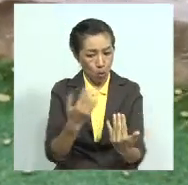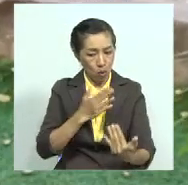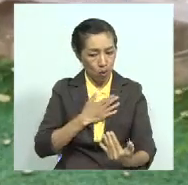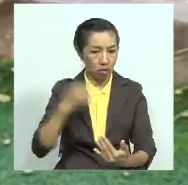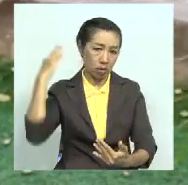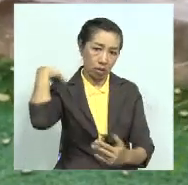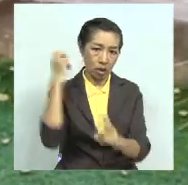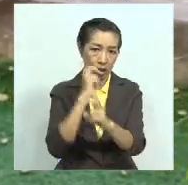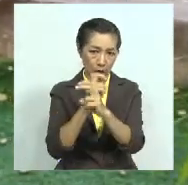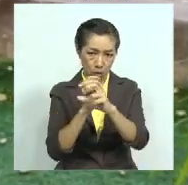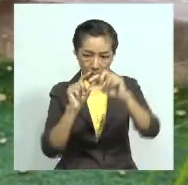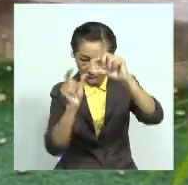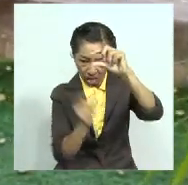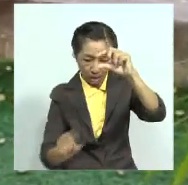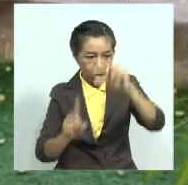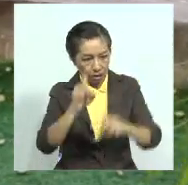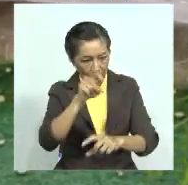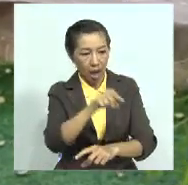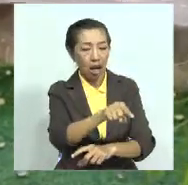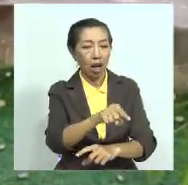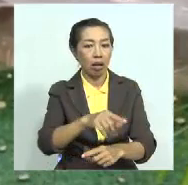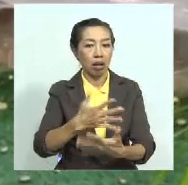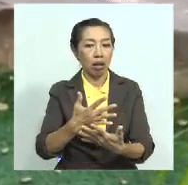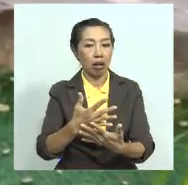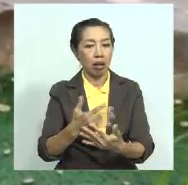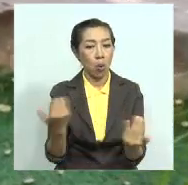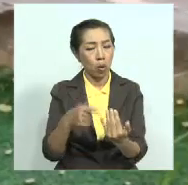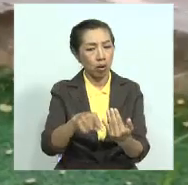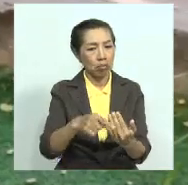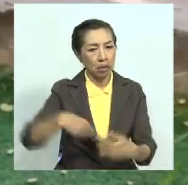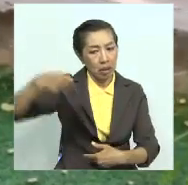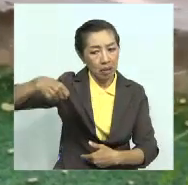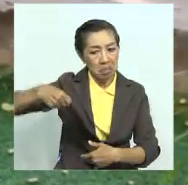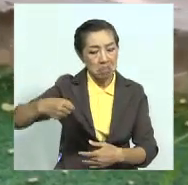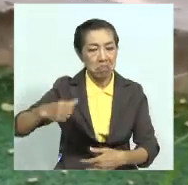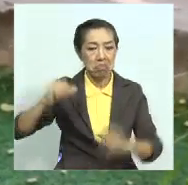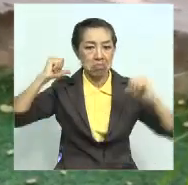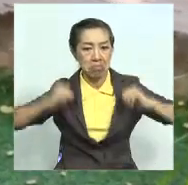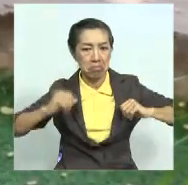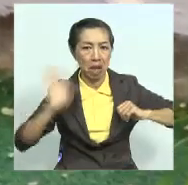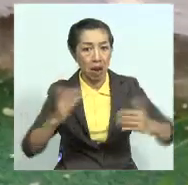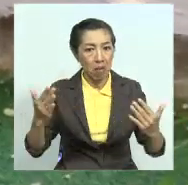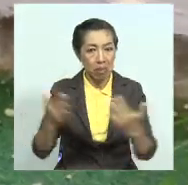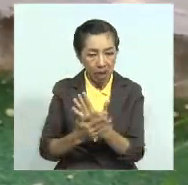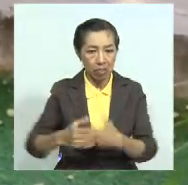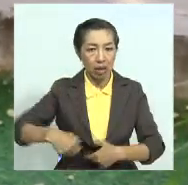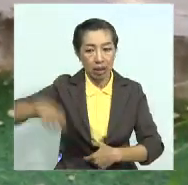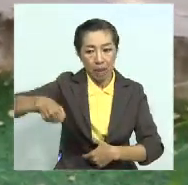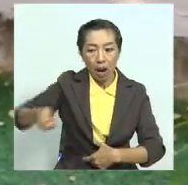หลังน้องน่ะแย่ขนาดนี้แล้วทีนี้ให้น้องใช้กระเป๋าแบบลากได้ไหมแทนที่จะแบกอะไร